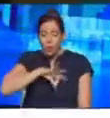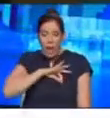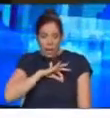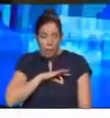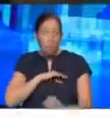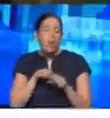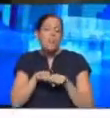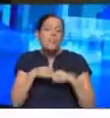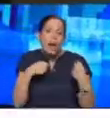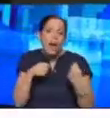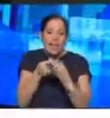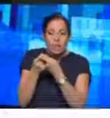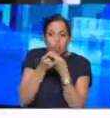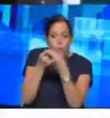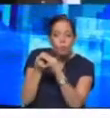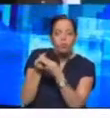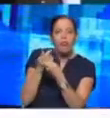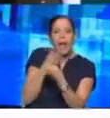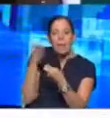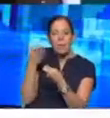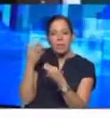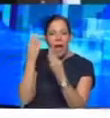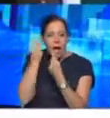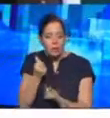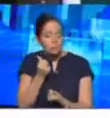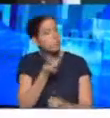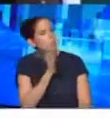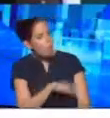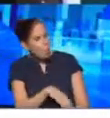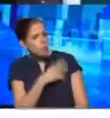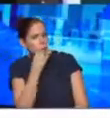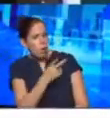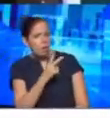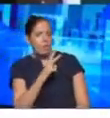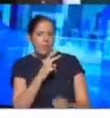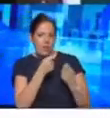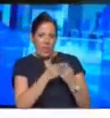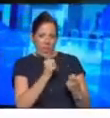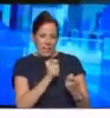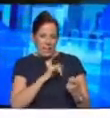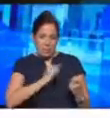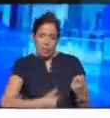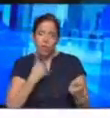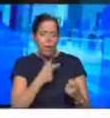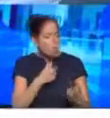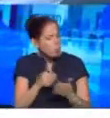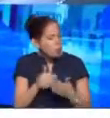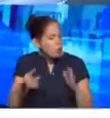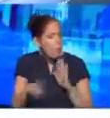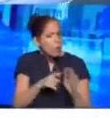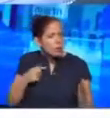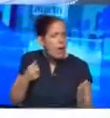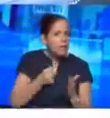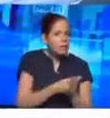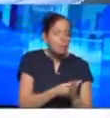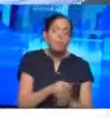השותפות הזאת של הימין והחרדים. ובכל זאת אתמול שמענו את חבר הכנסת ביטן אומר, נלך עם החוק הזה עד הסוף. הוא אמר את זה גם היום,